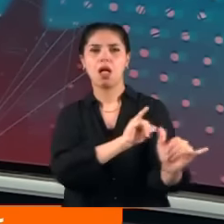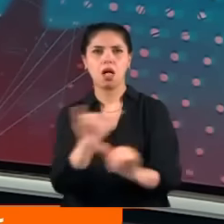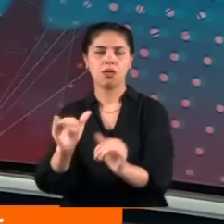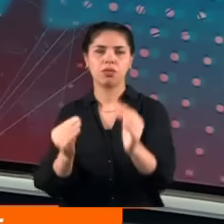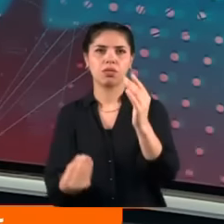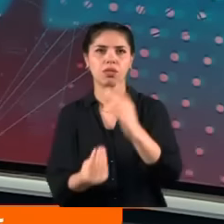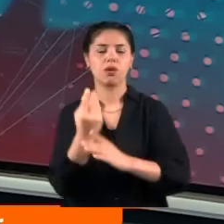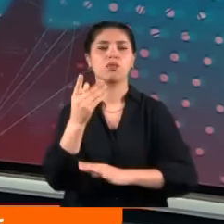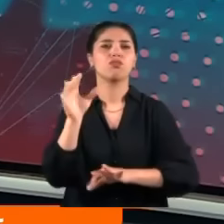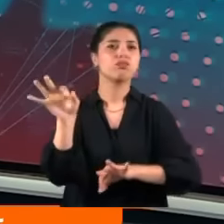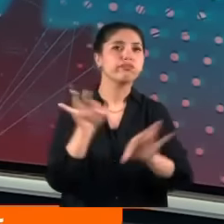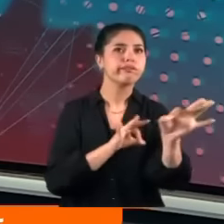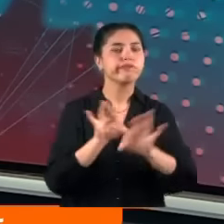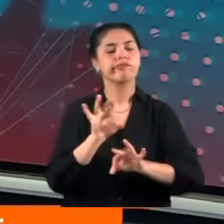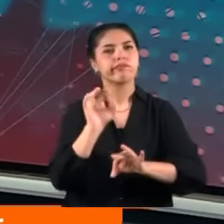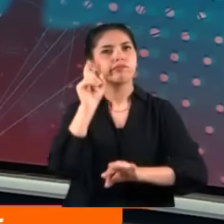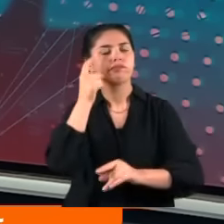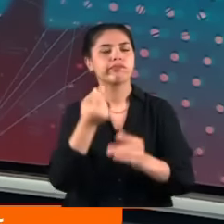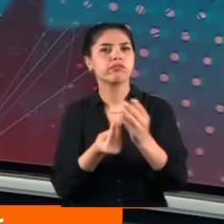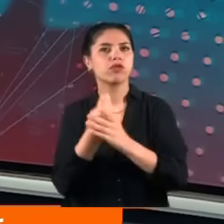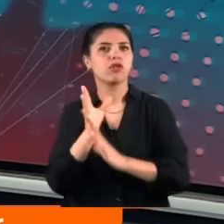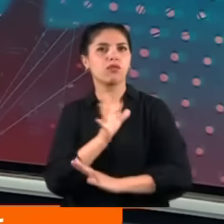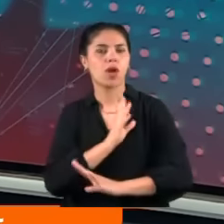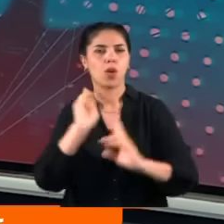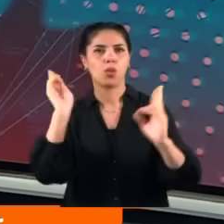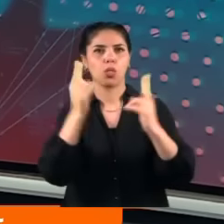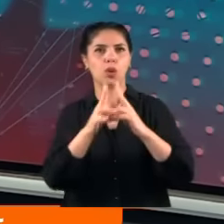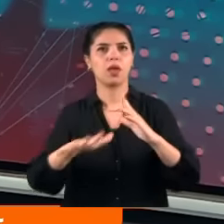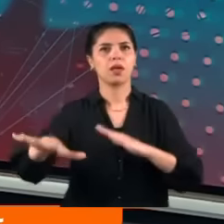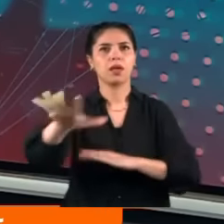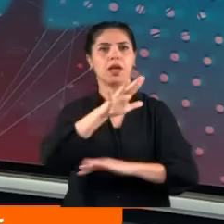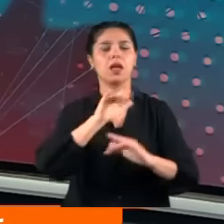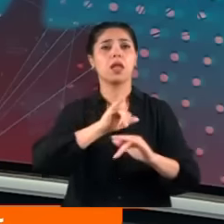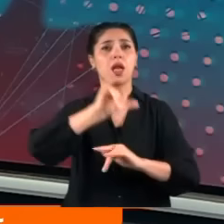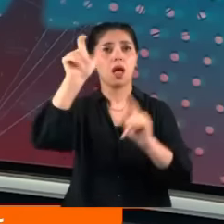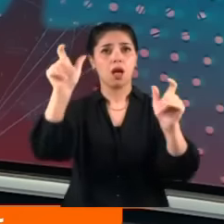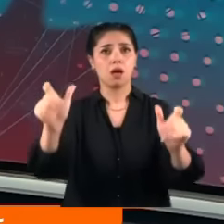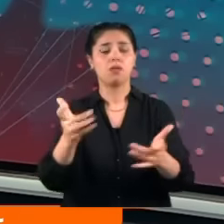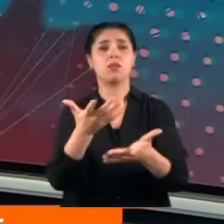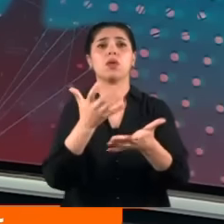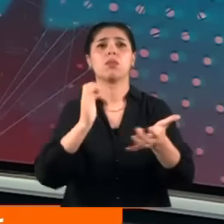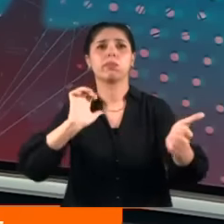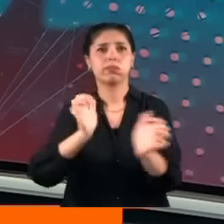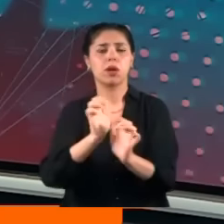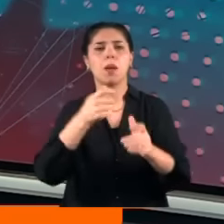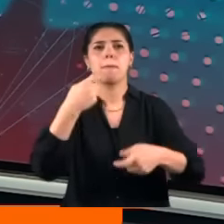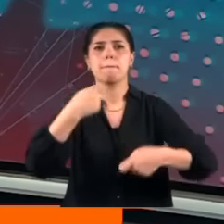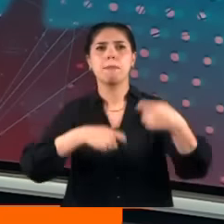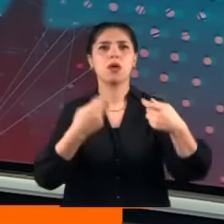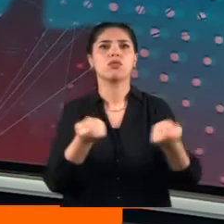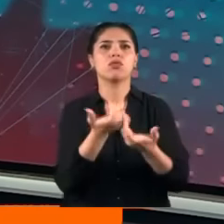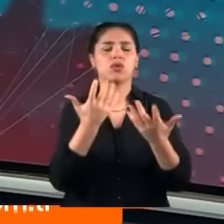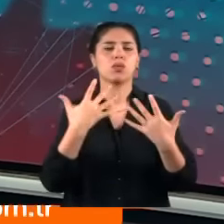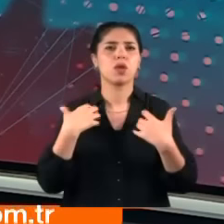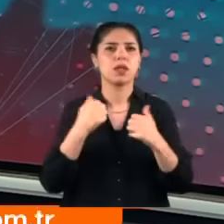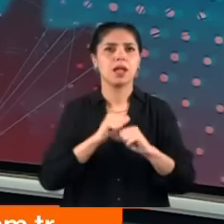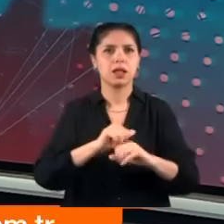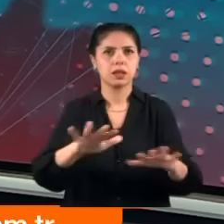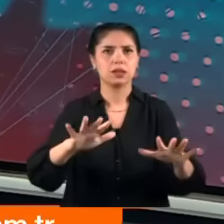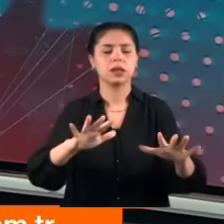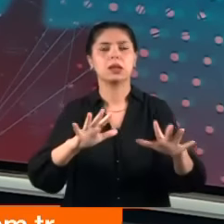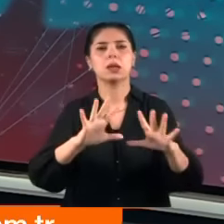gösterince komplo teorileri de birbirini izledi tabii. Dünya genelinde havalimanları kilitlendi. Bankalar devre dışı kaldı. Sağlık sistemleri